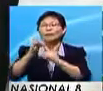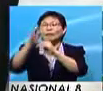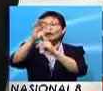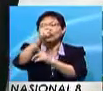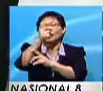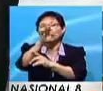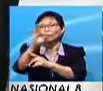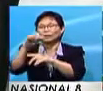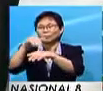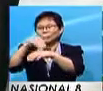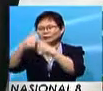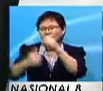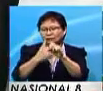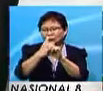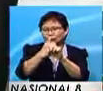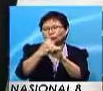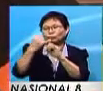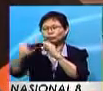AFF hujung tahun ini.